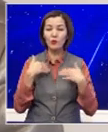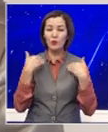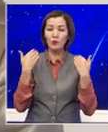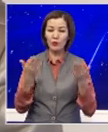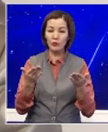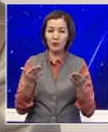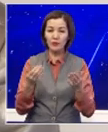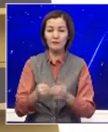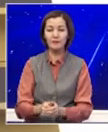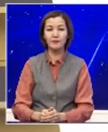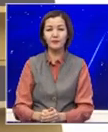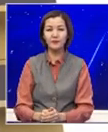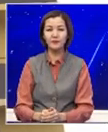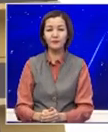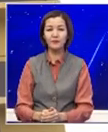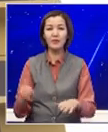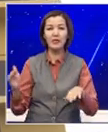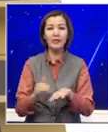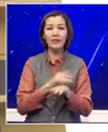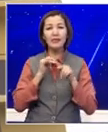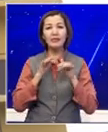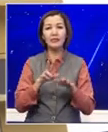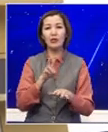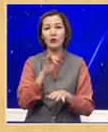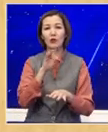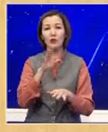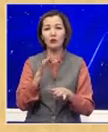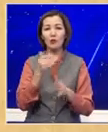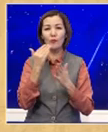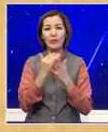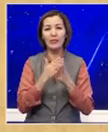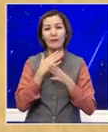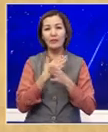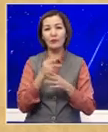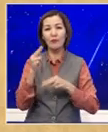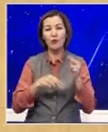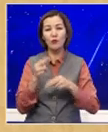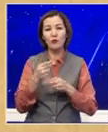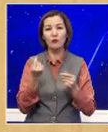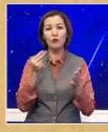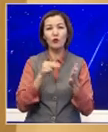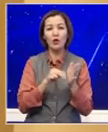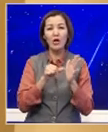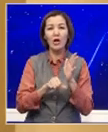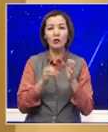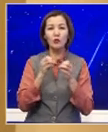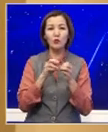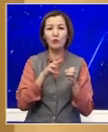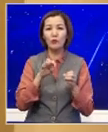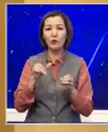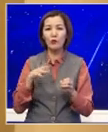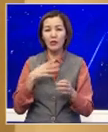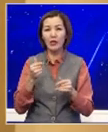барлықтарын рахмет айтамын. Игі іске нұрлы жол бағдарламасы сеп, құрылыс құны 610 миллион теңге. Қаржы облыстық